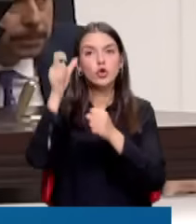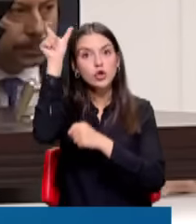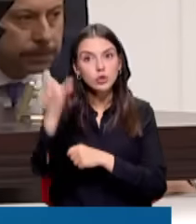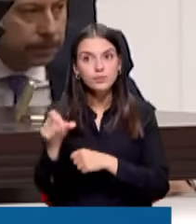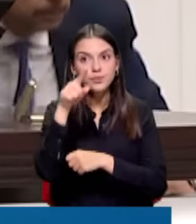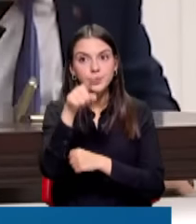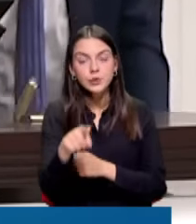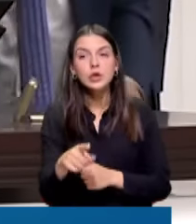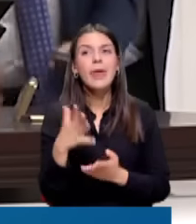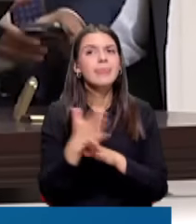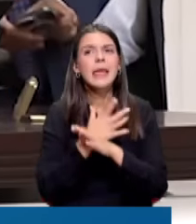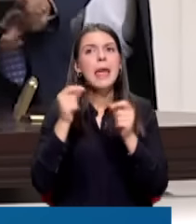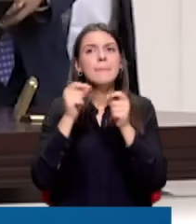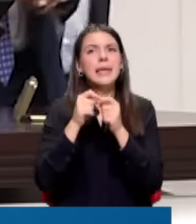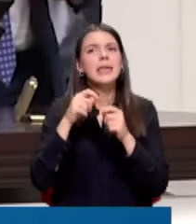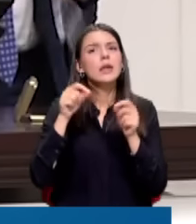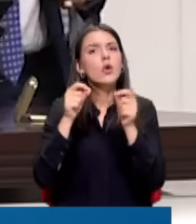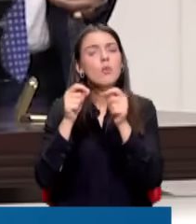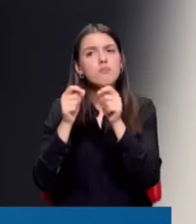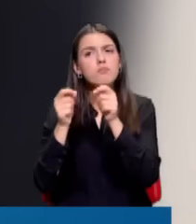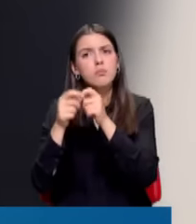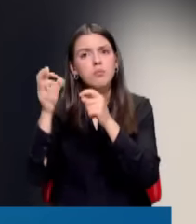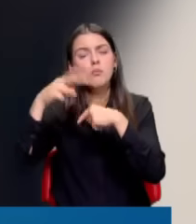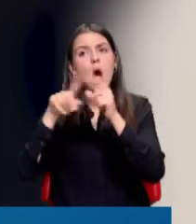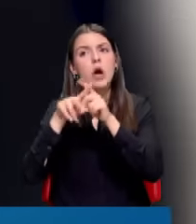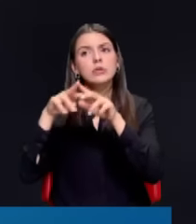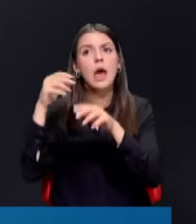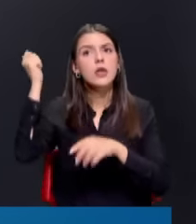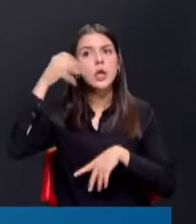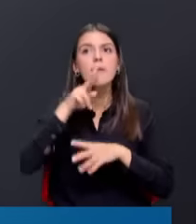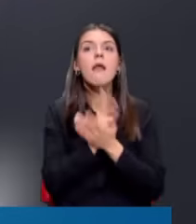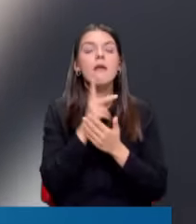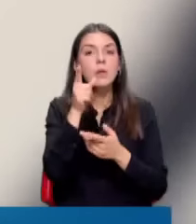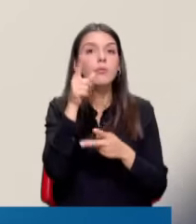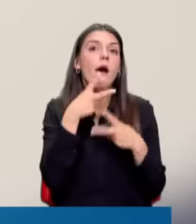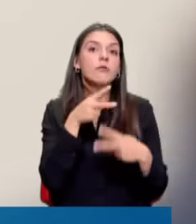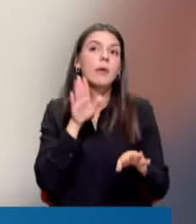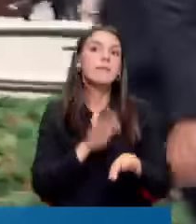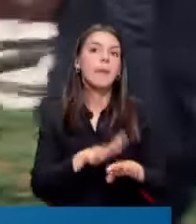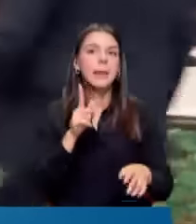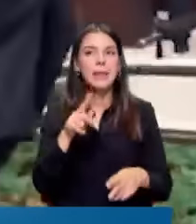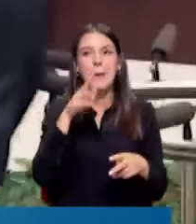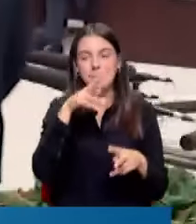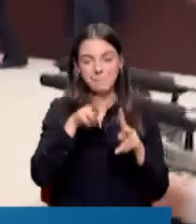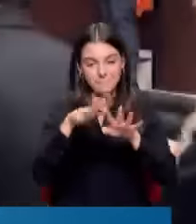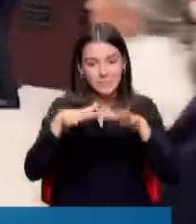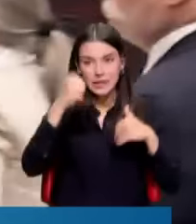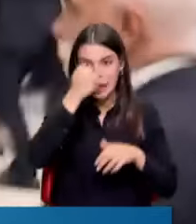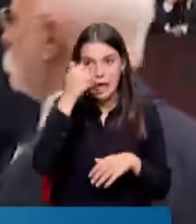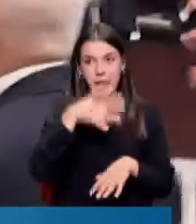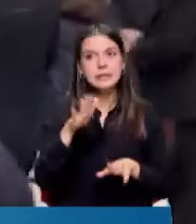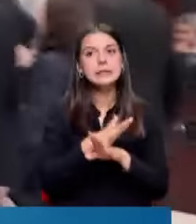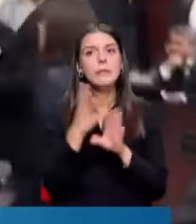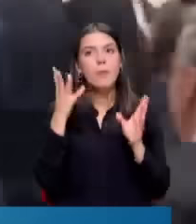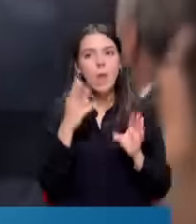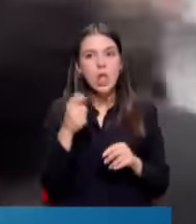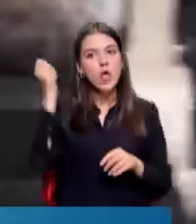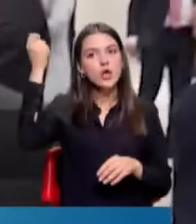oturumunu neden Bekir Bozdağ'ın yönetmesine karar verdi o konuda açıklama yapmadı. Mecliste kan akmasına neden olan kavga sonrası yönetimi